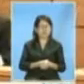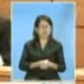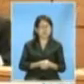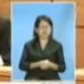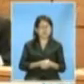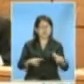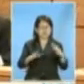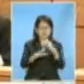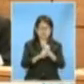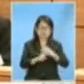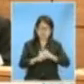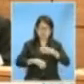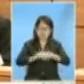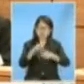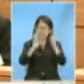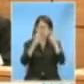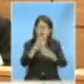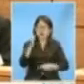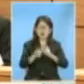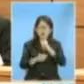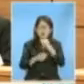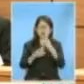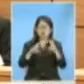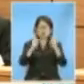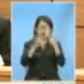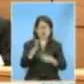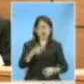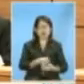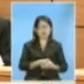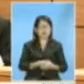สรุปท่านจะอภิปรายประเด็นอะไรเนี่ย